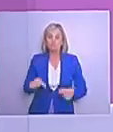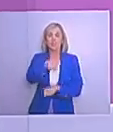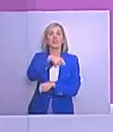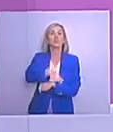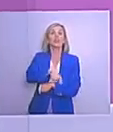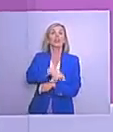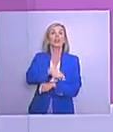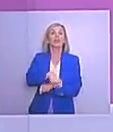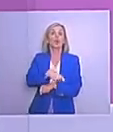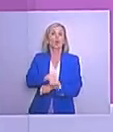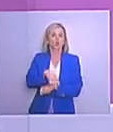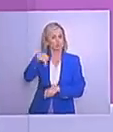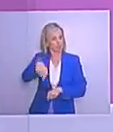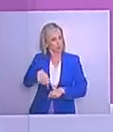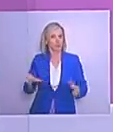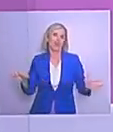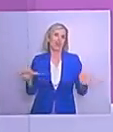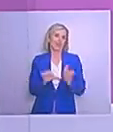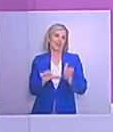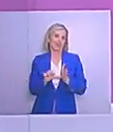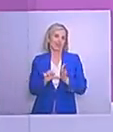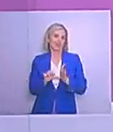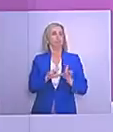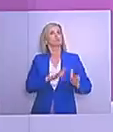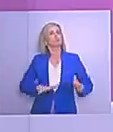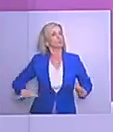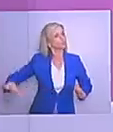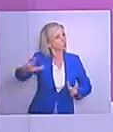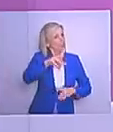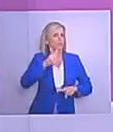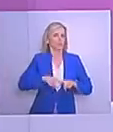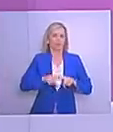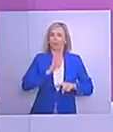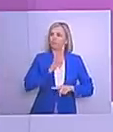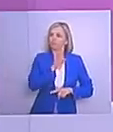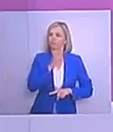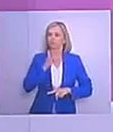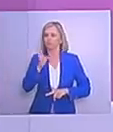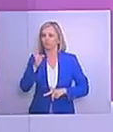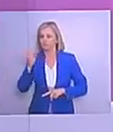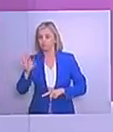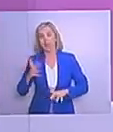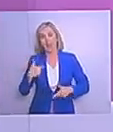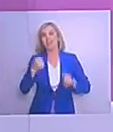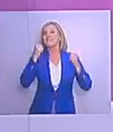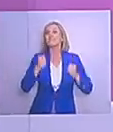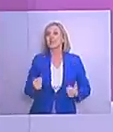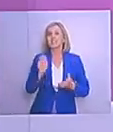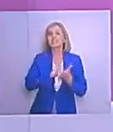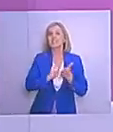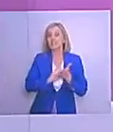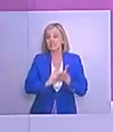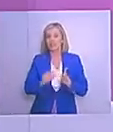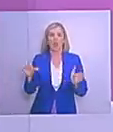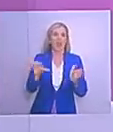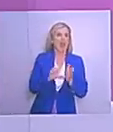από τους προτεργάτες του κόμματος. Χθες έδωσε μία συνέντευξη και είπε ότι είναι ο προπονητής και διαλέγει